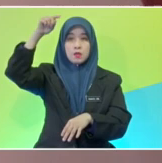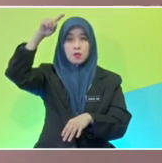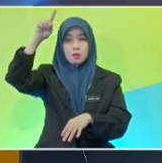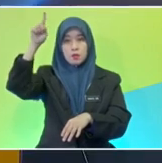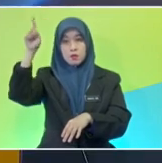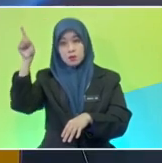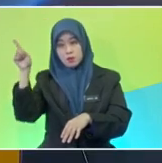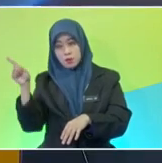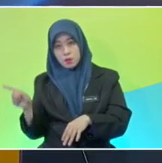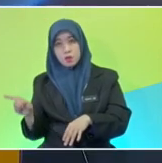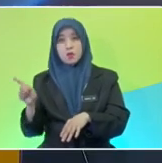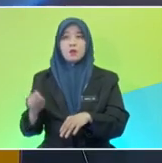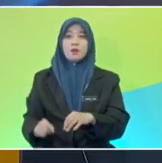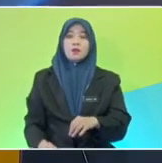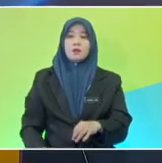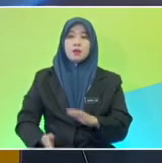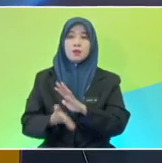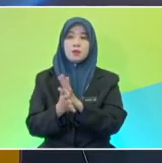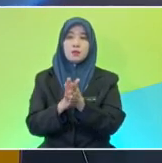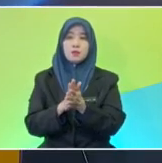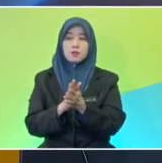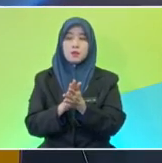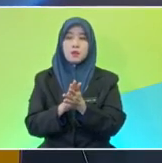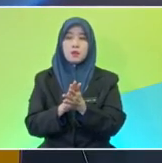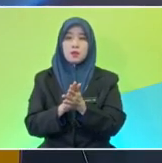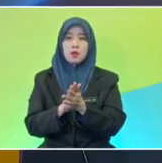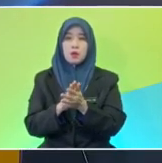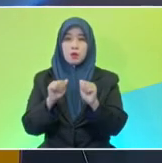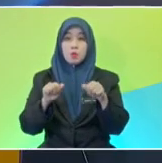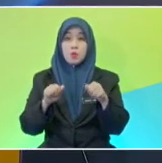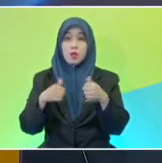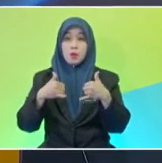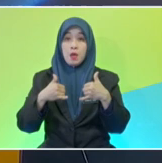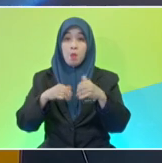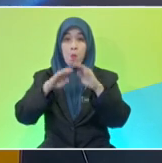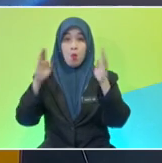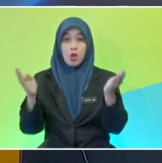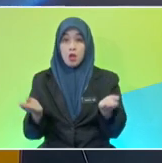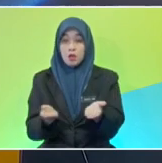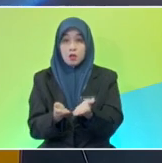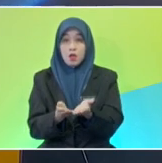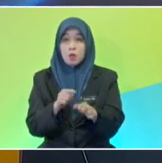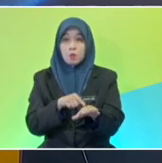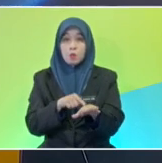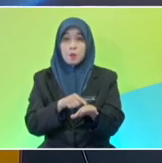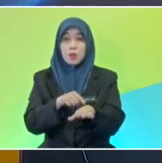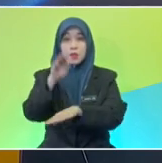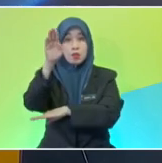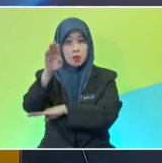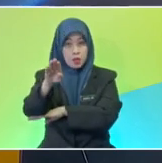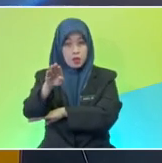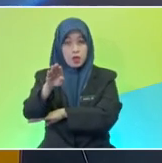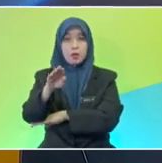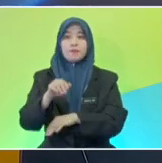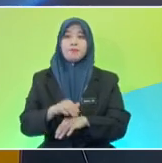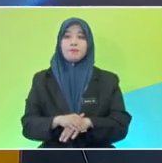dah redup-redup lah. Betul. Maksudnya cikgu, saya kalau nak main bola, main waktu petang lah kan? Ya, betul. Kalau kita nak main bola, pada waktu petang lebih